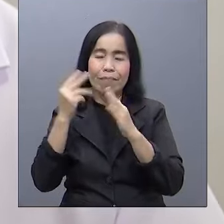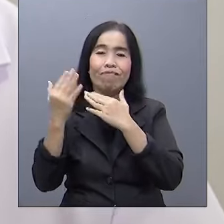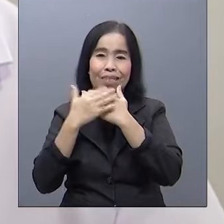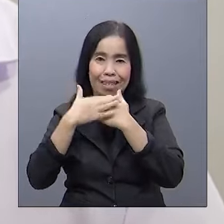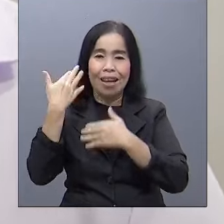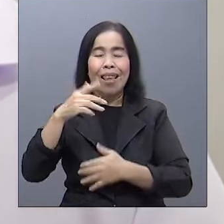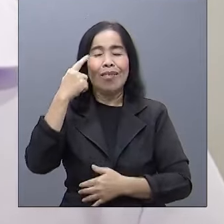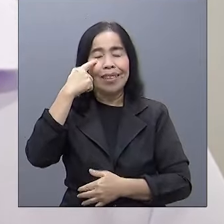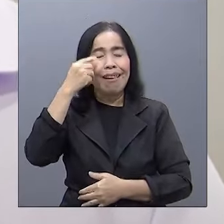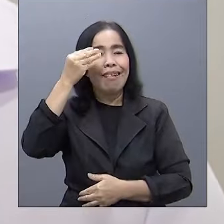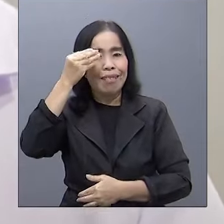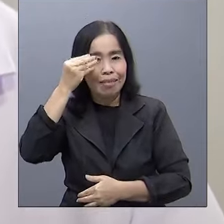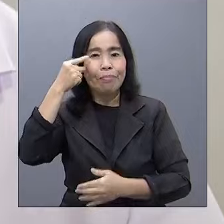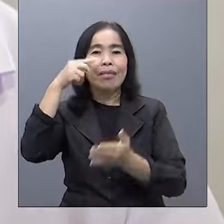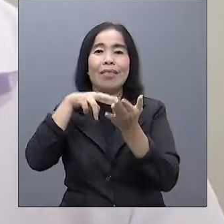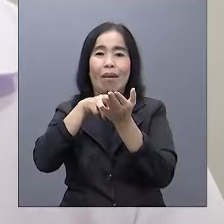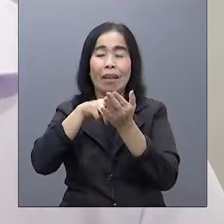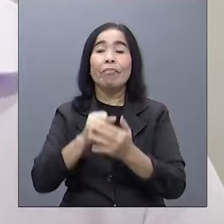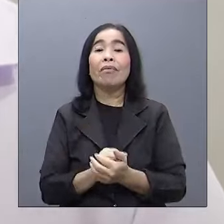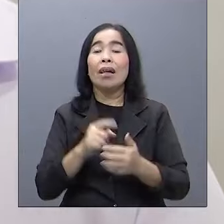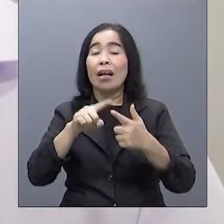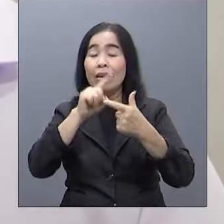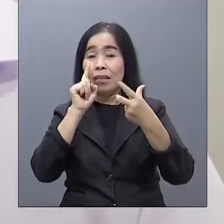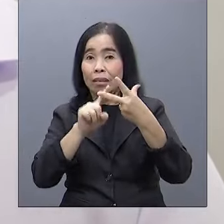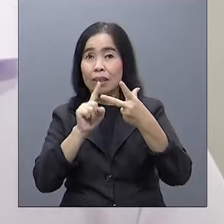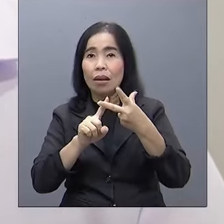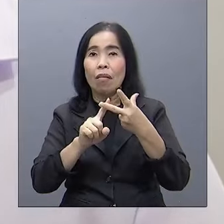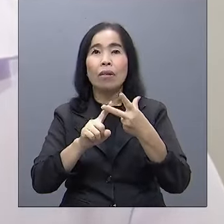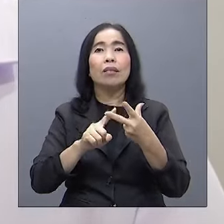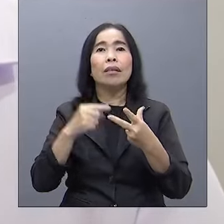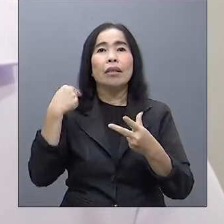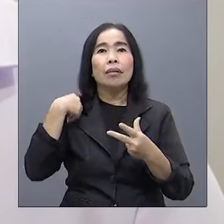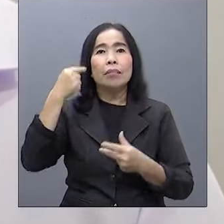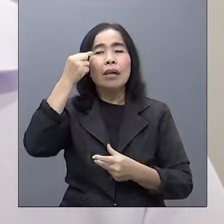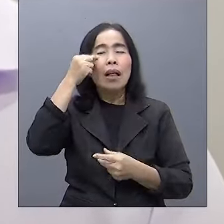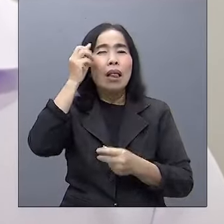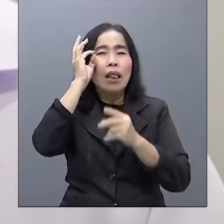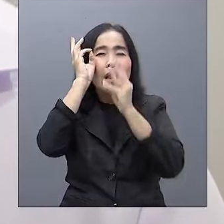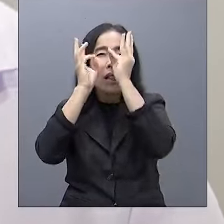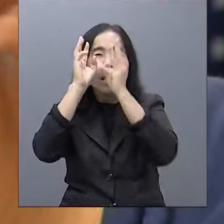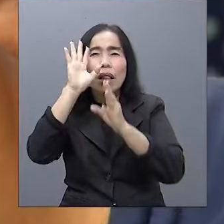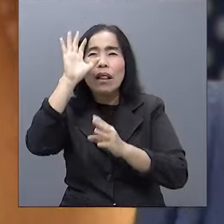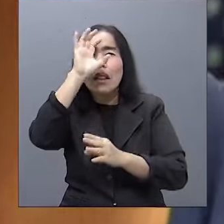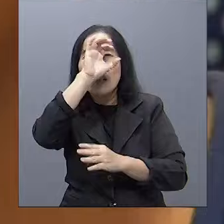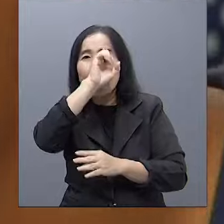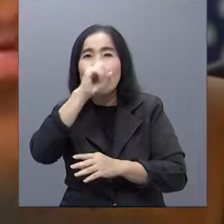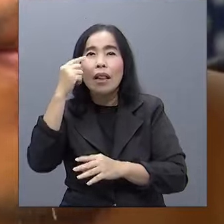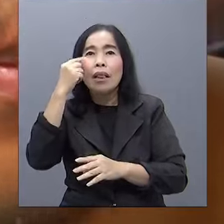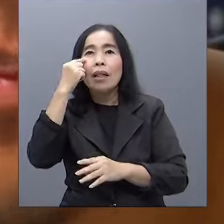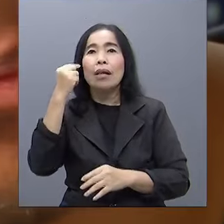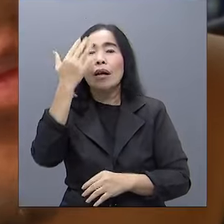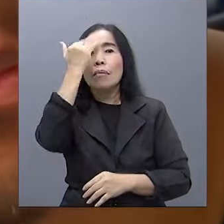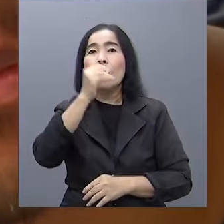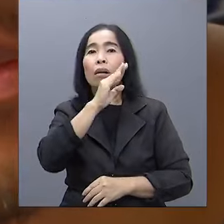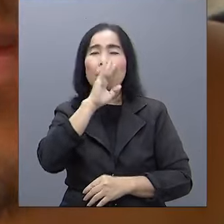ดึงจอตานะครับอันที่3เลยครับก็คือเรื่องของม่านดำอันนี้แต่อันนี้เป็นอันขั้นที่ว่าเป็นเยอะแหละนะ